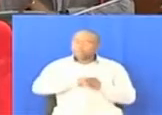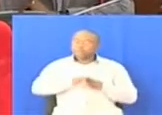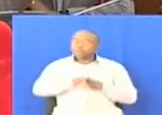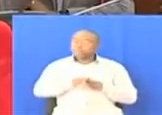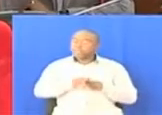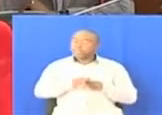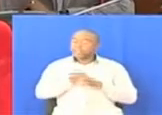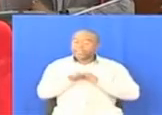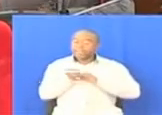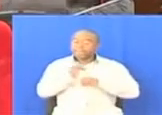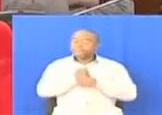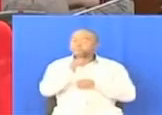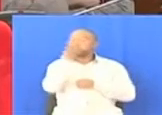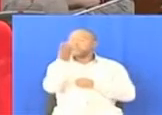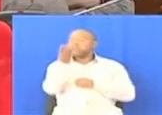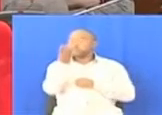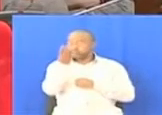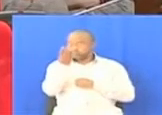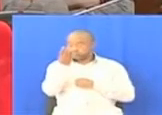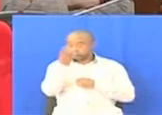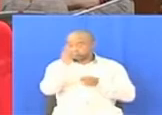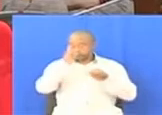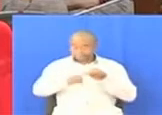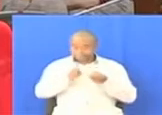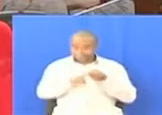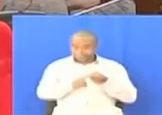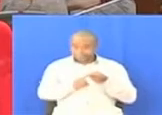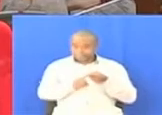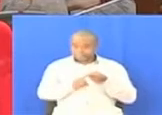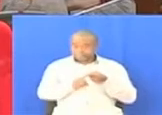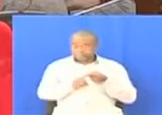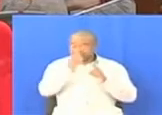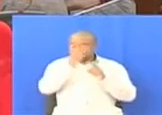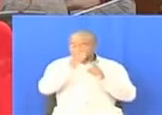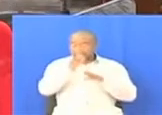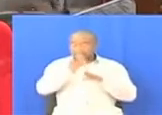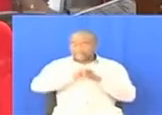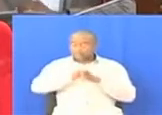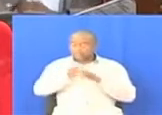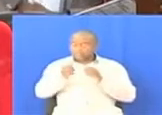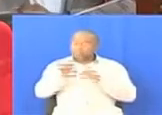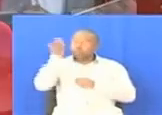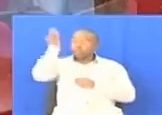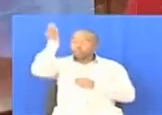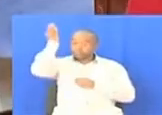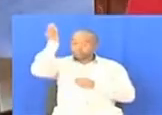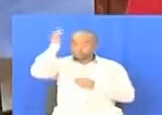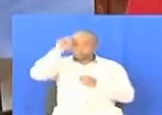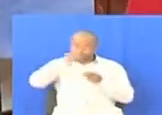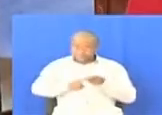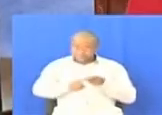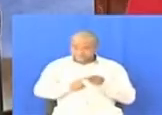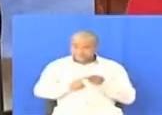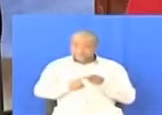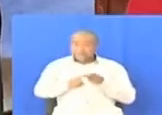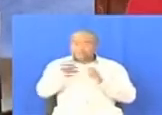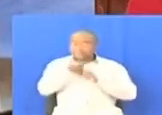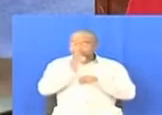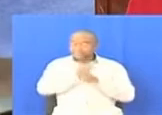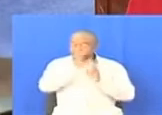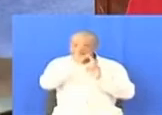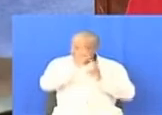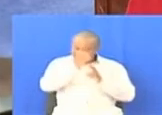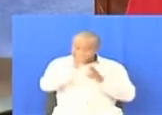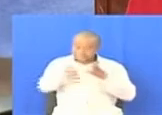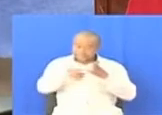janga hili. Ya kwanza alitumia mbinu za kisayansi, alimtumia Mwenyezi Mungu. Ya pili mbinu za kisayansi.